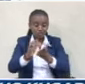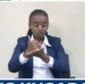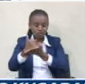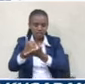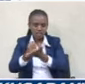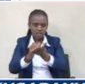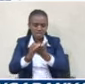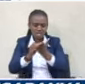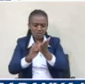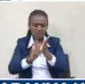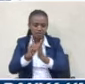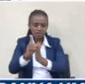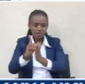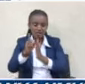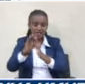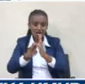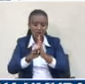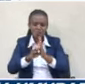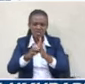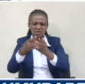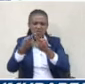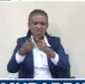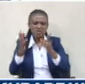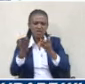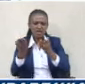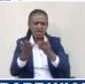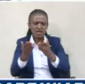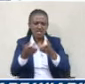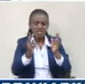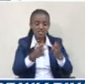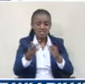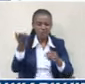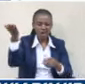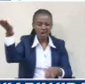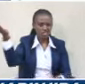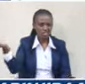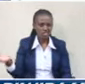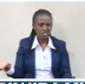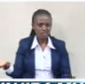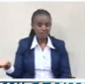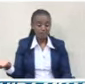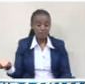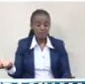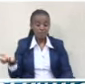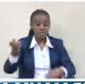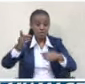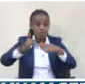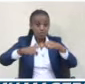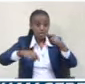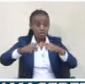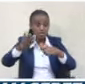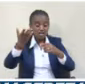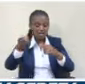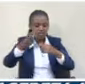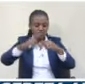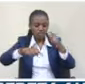imbere ibikorwa byabo ahanga iyi gahunda itandukaniye hehe n'izisanzwe zihari aha navuga ko iyi politike yubakiye